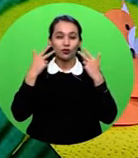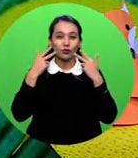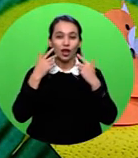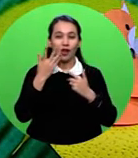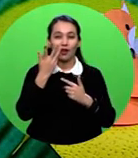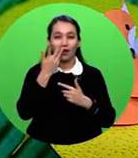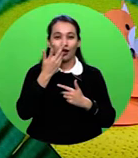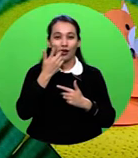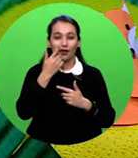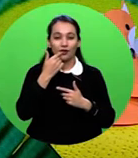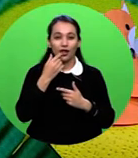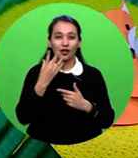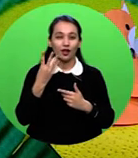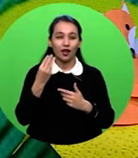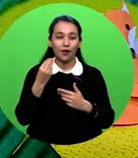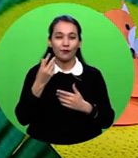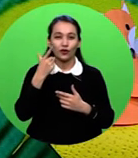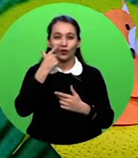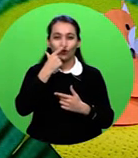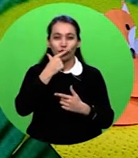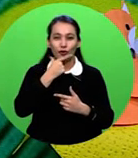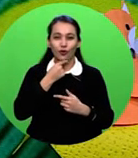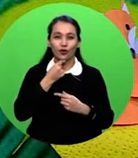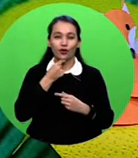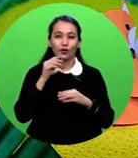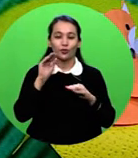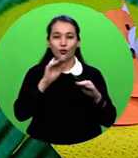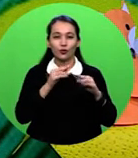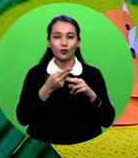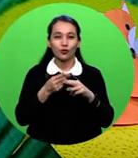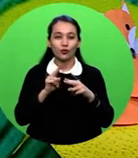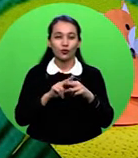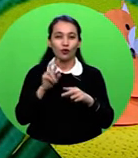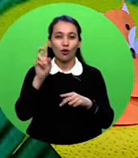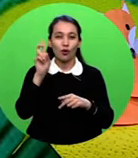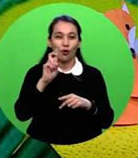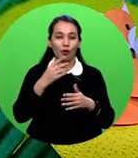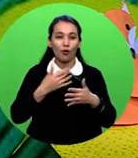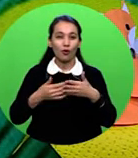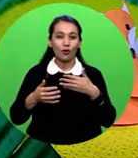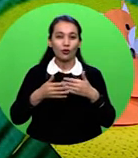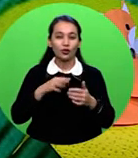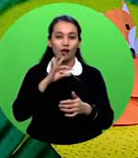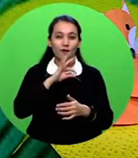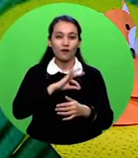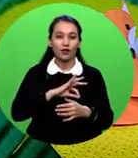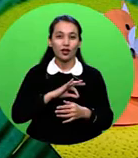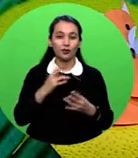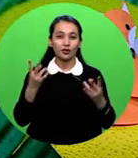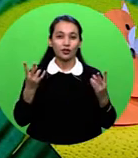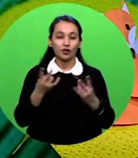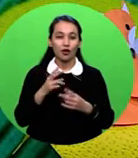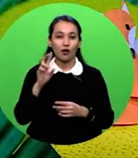mushugimizning rang-barangligini yanada jilolashtirish uchun biz oq qog'ozlardan ham